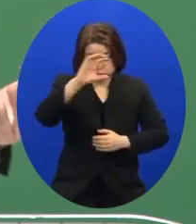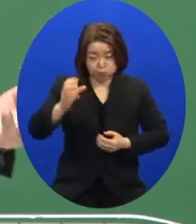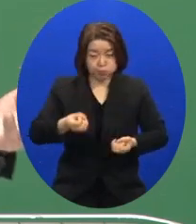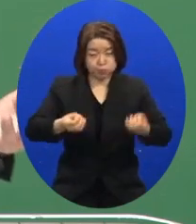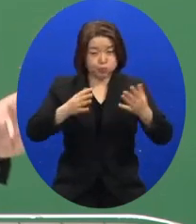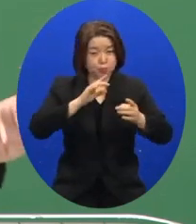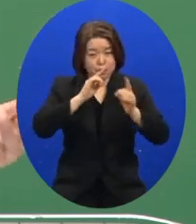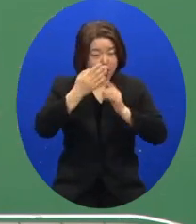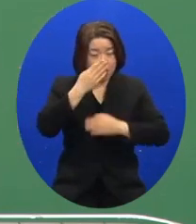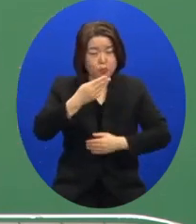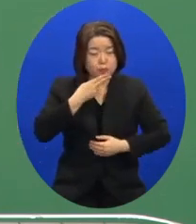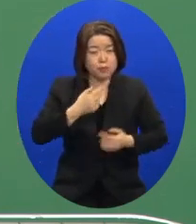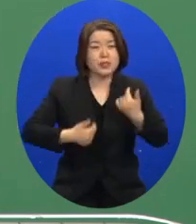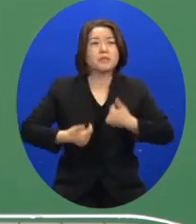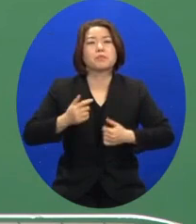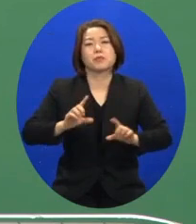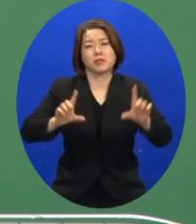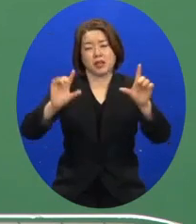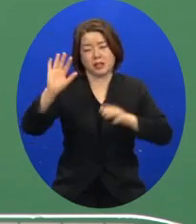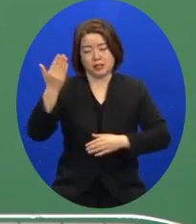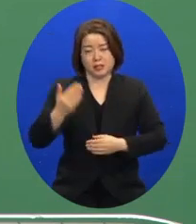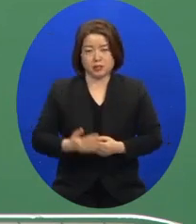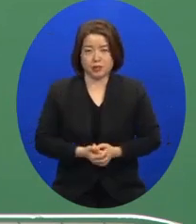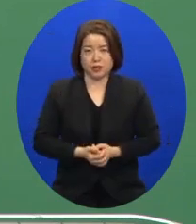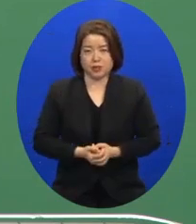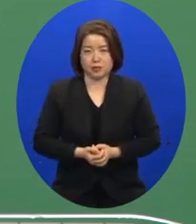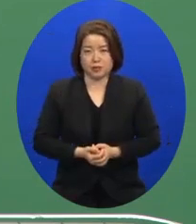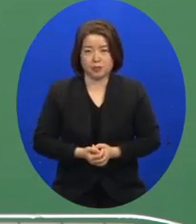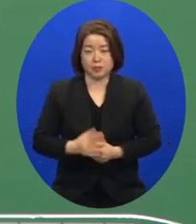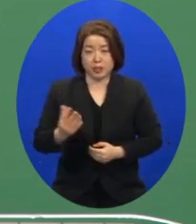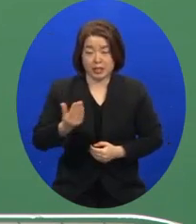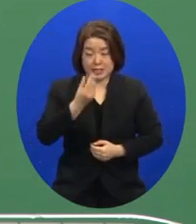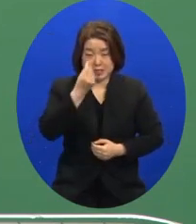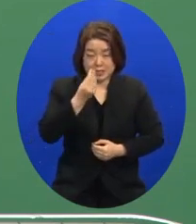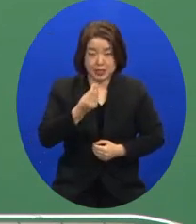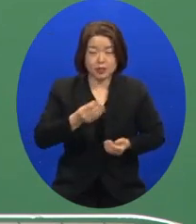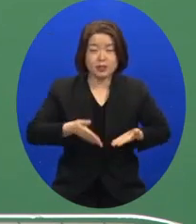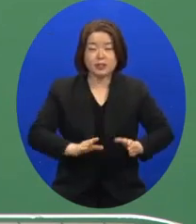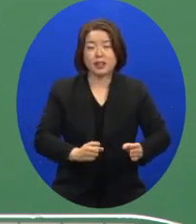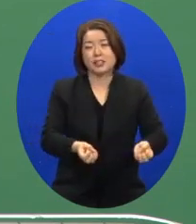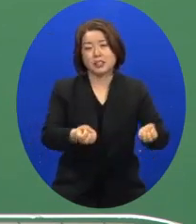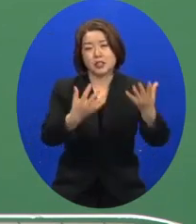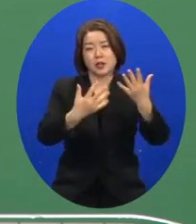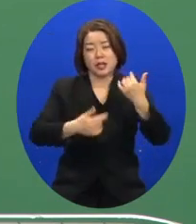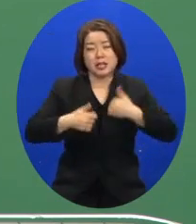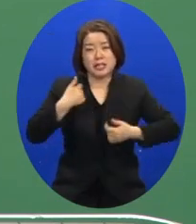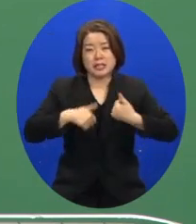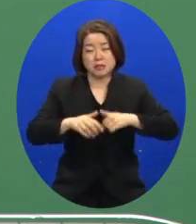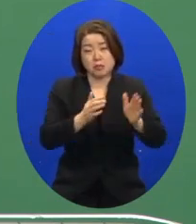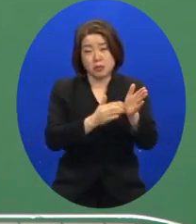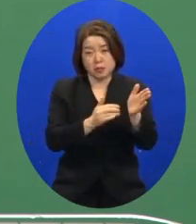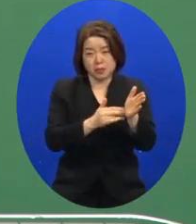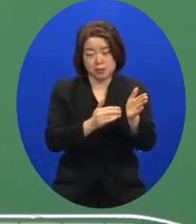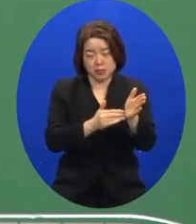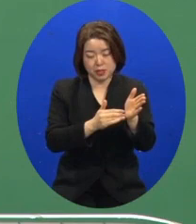날이 되었습니다. 여러분, 성탄절의 기쁨의 비밀은 여러분의 마음에 있습니다.